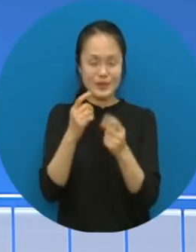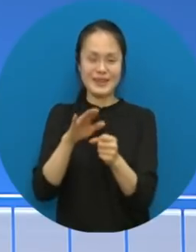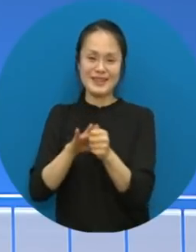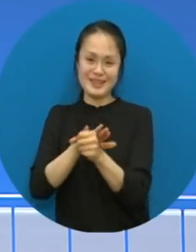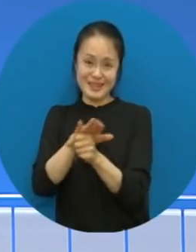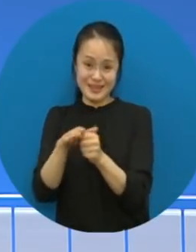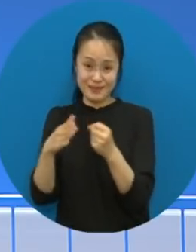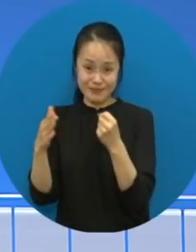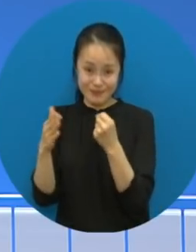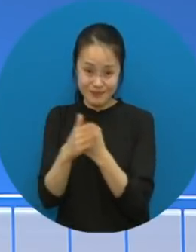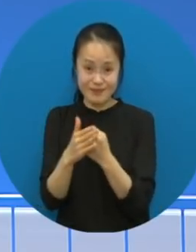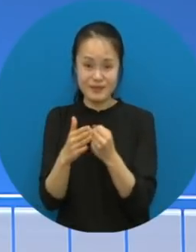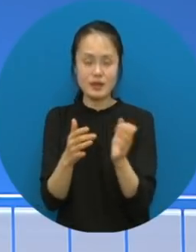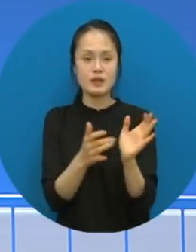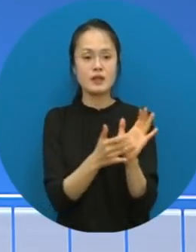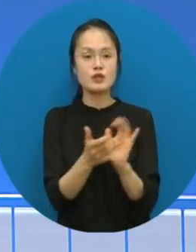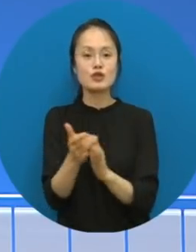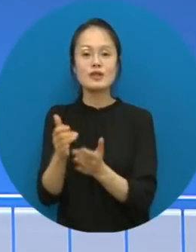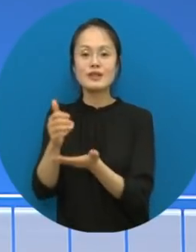그래도 예수님을 사랑하기 때문에